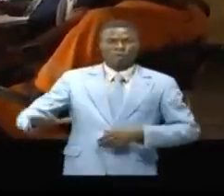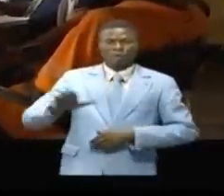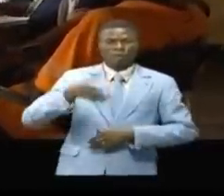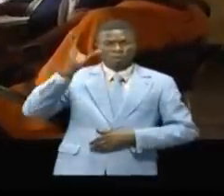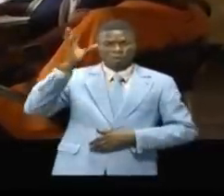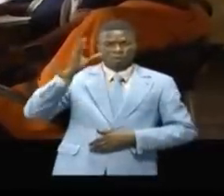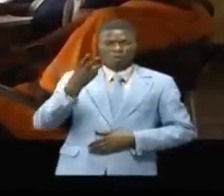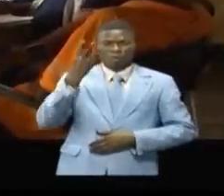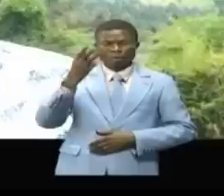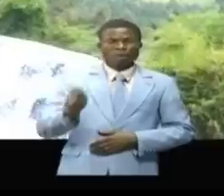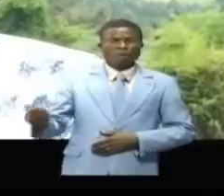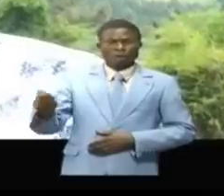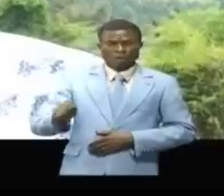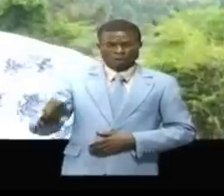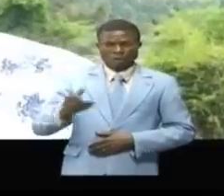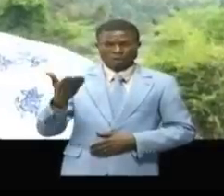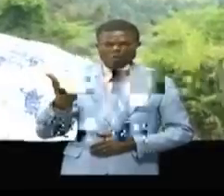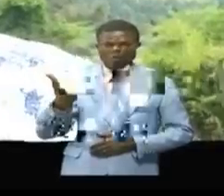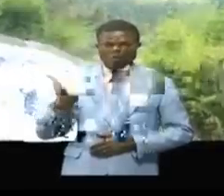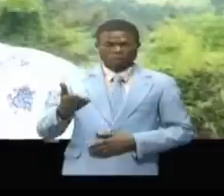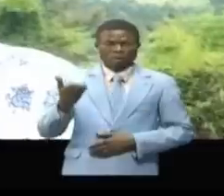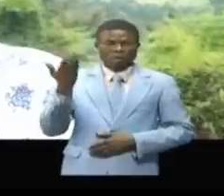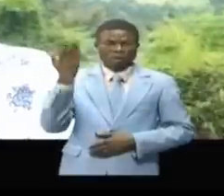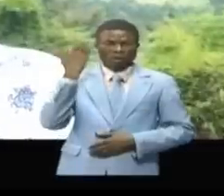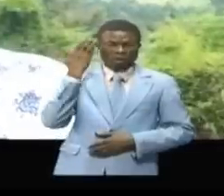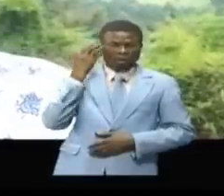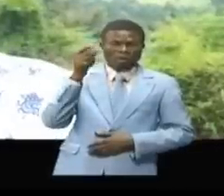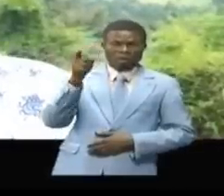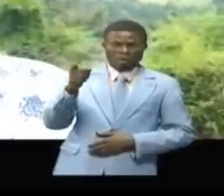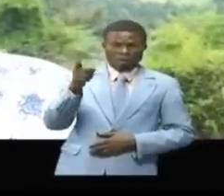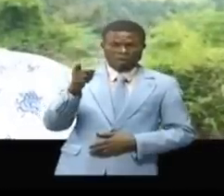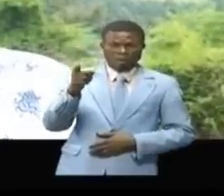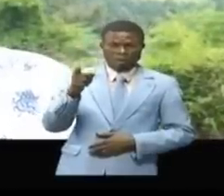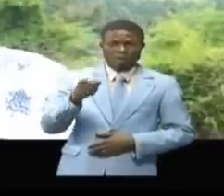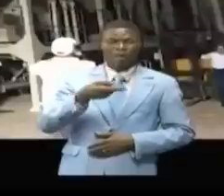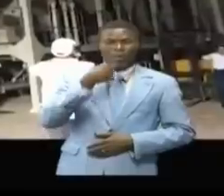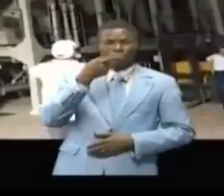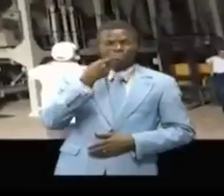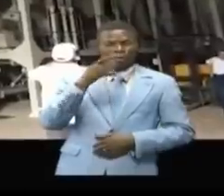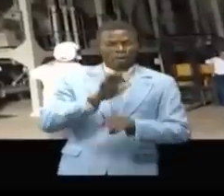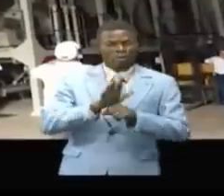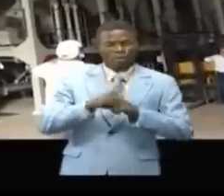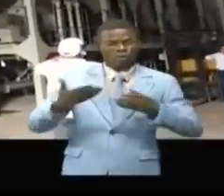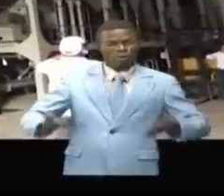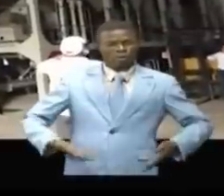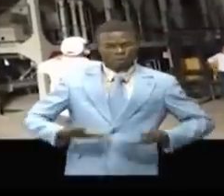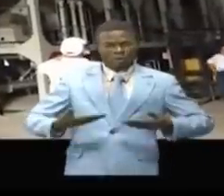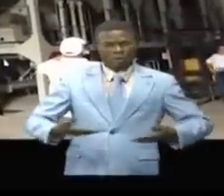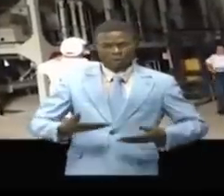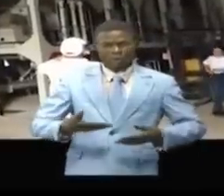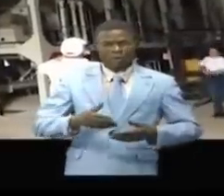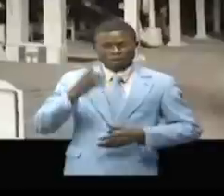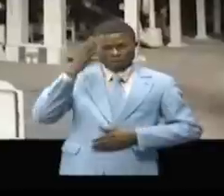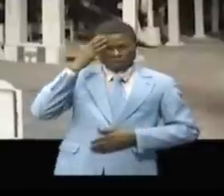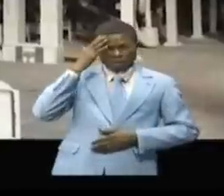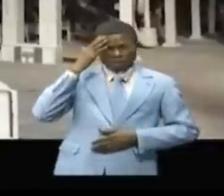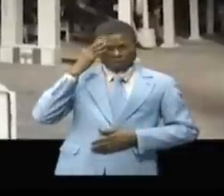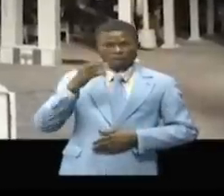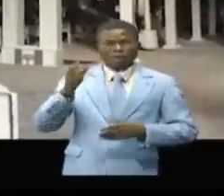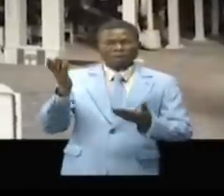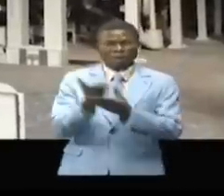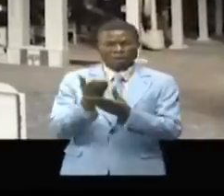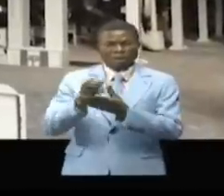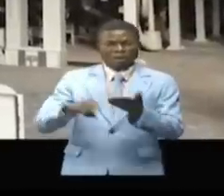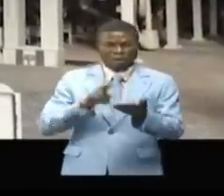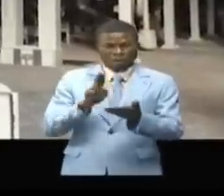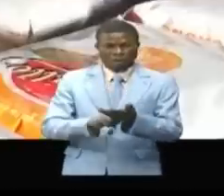des trois territoires ciblés, Fossé Kochi, n'a pas caché sa satisfaction, sachant que ces protocoles,